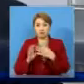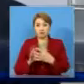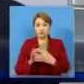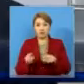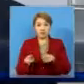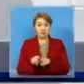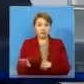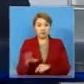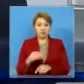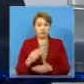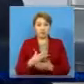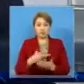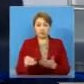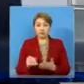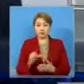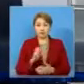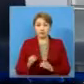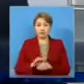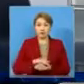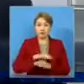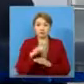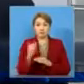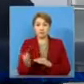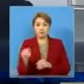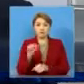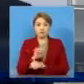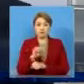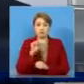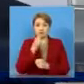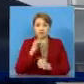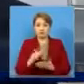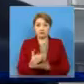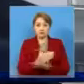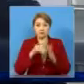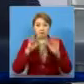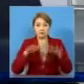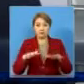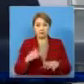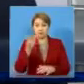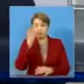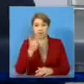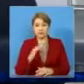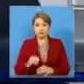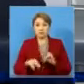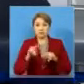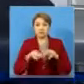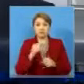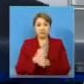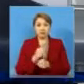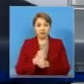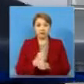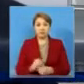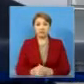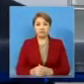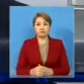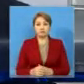соответствует всем стандартам. Купили самосвал, это для зимнее время уборки снега. В летнее время там на строительных работах, там когда вот